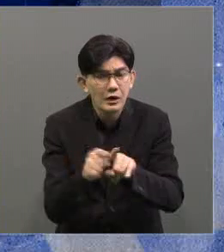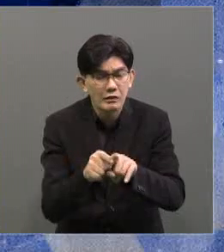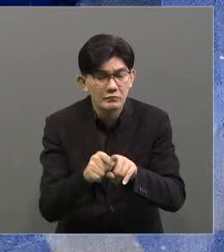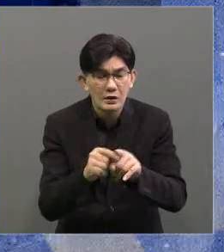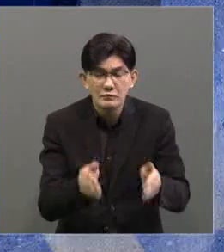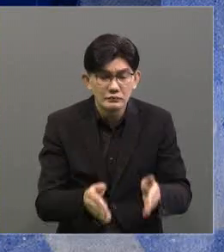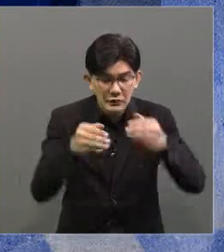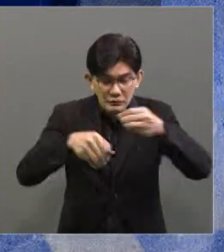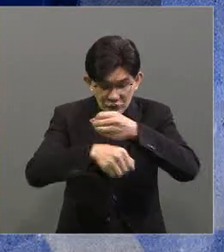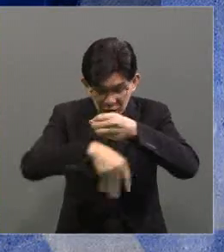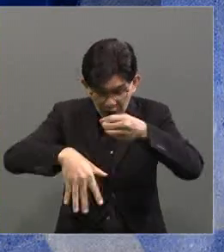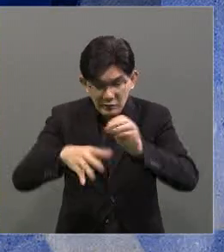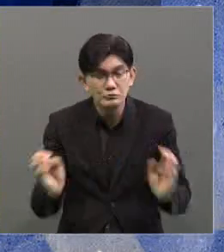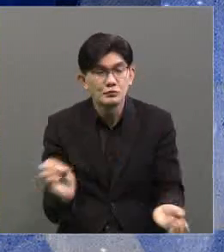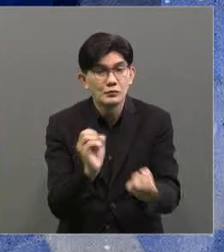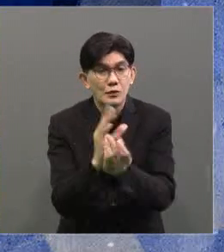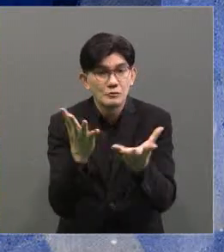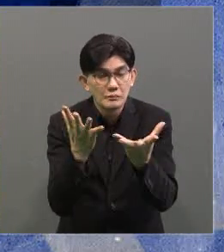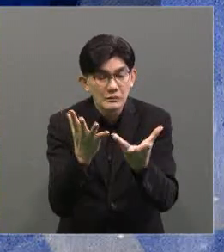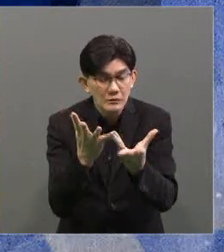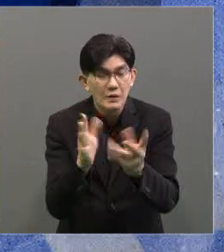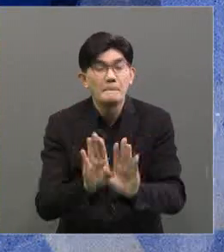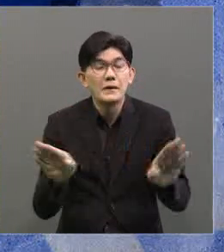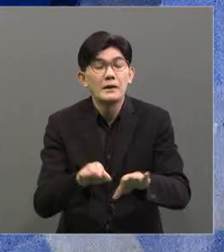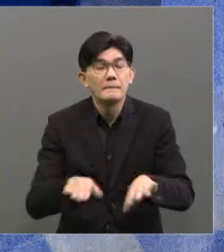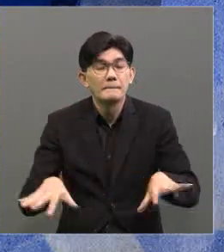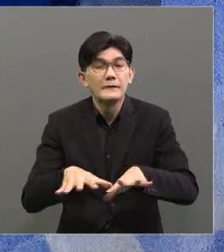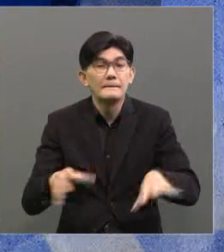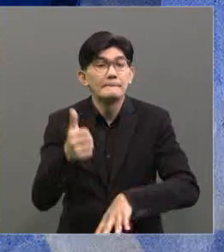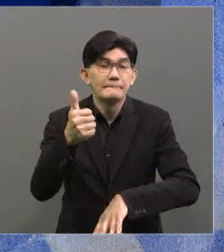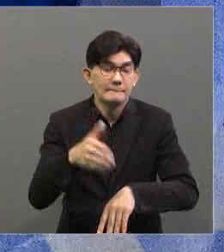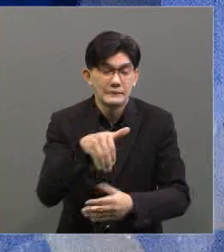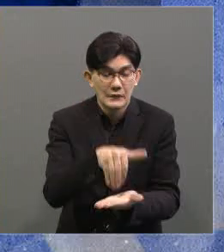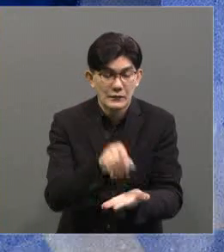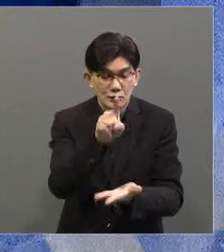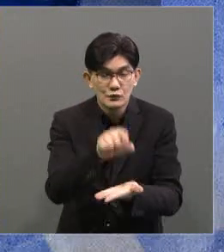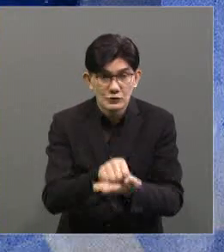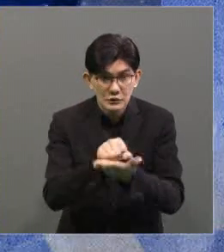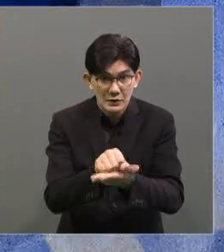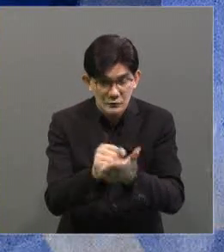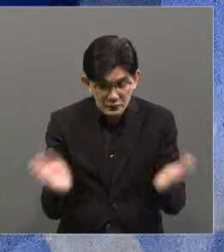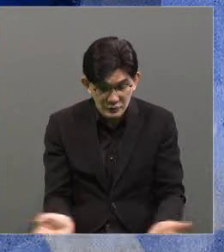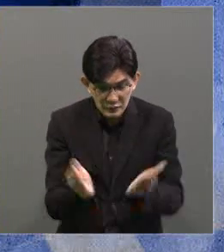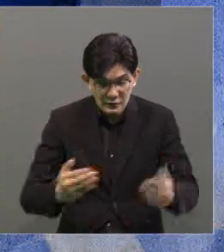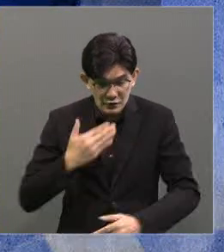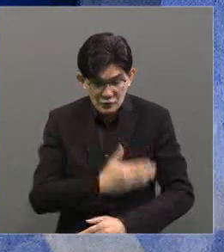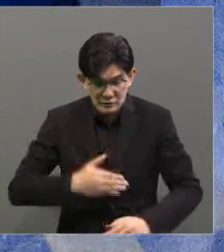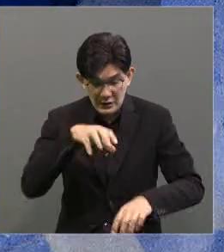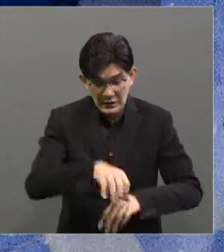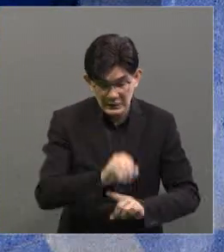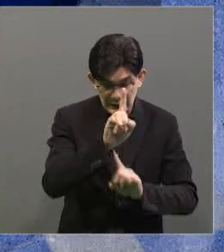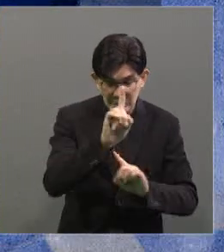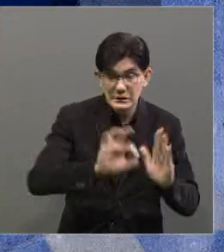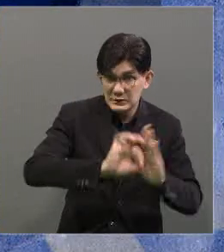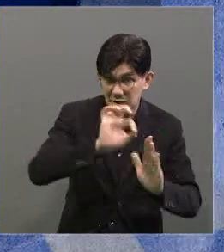างอาคารสามารถเปิดให้บริการได้ตามปกติค่ะโดยวันนี้ศูนย์สนับสนุนบริการสุขภาพที่1เชียงใหม่ก็จะเข้าไปตร